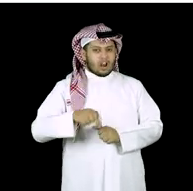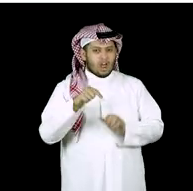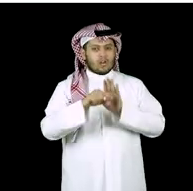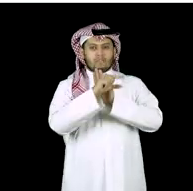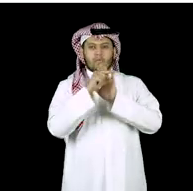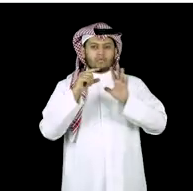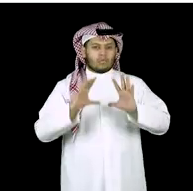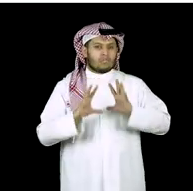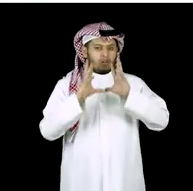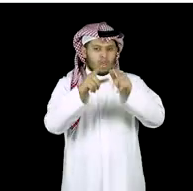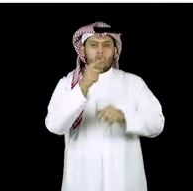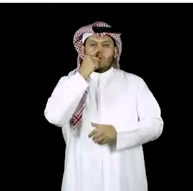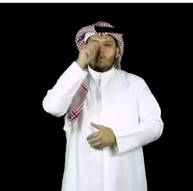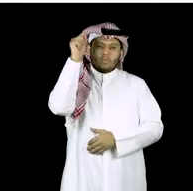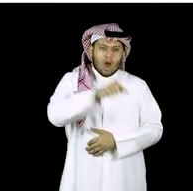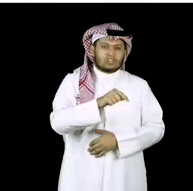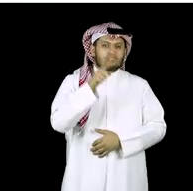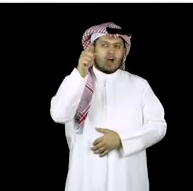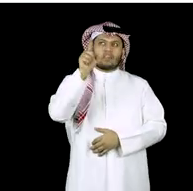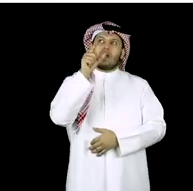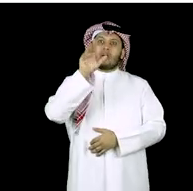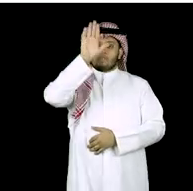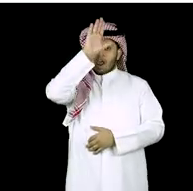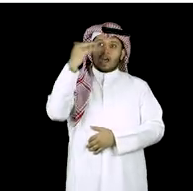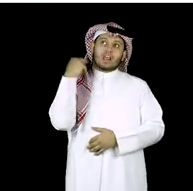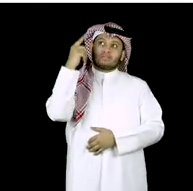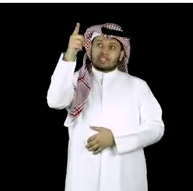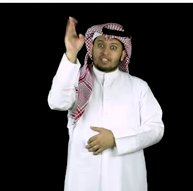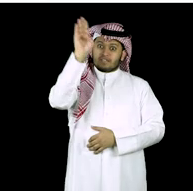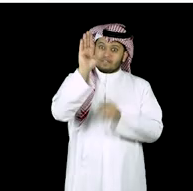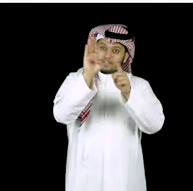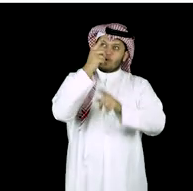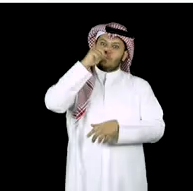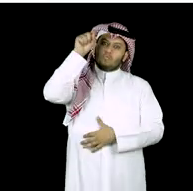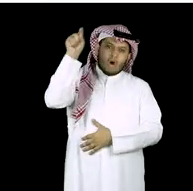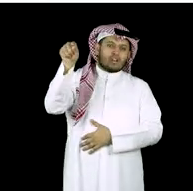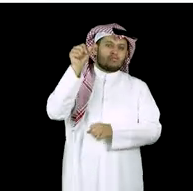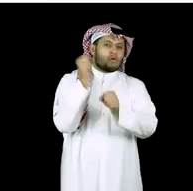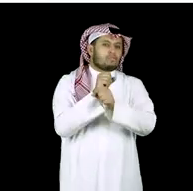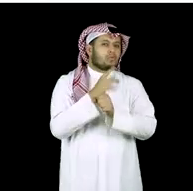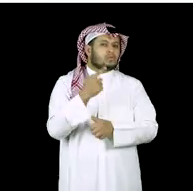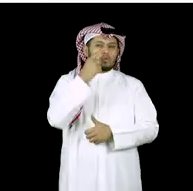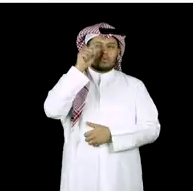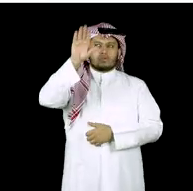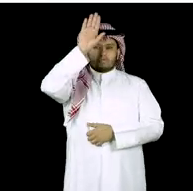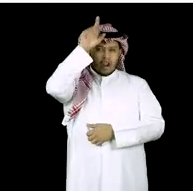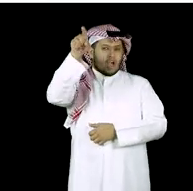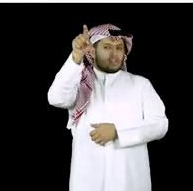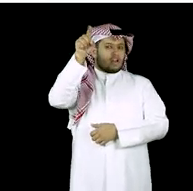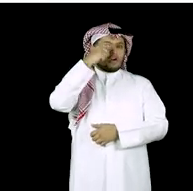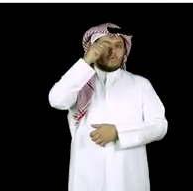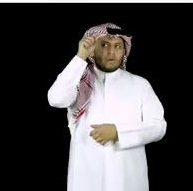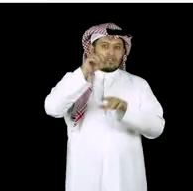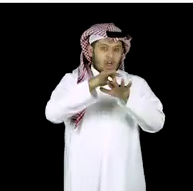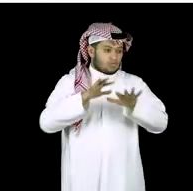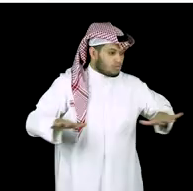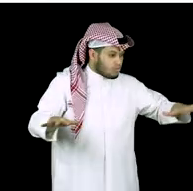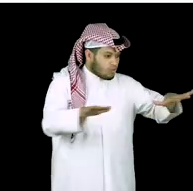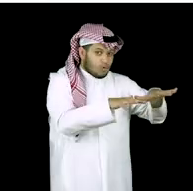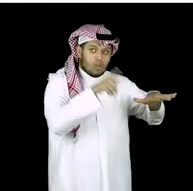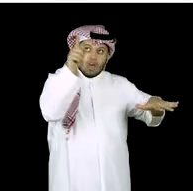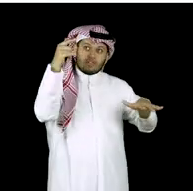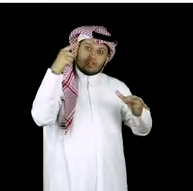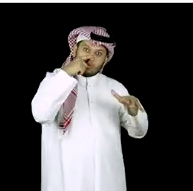نتحدث فيها عن واجبات ولي الأمر وحقوقه. واجبات ولي الأمر وحقوقه على الرعية: